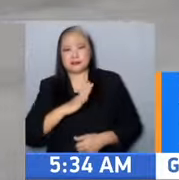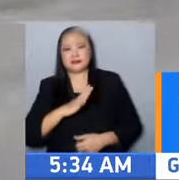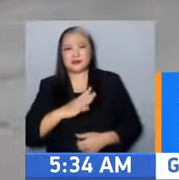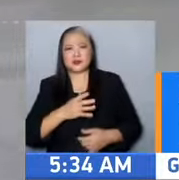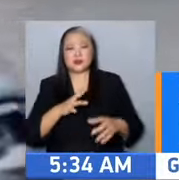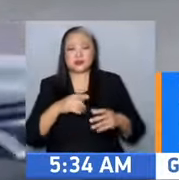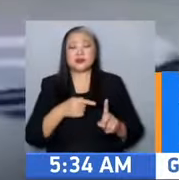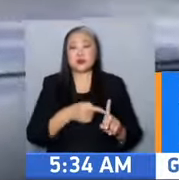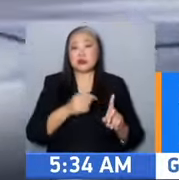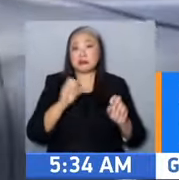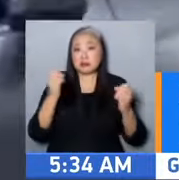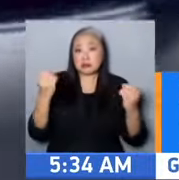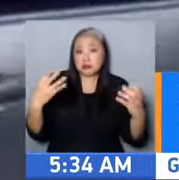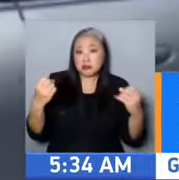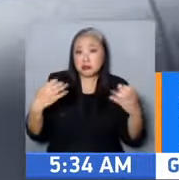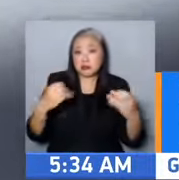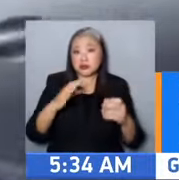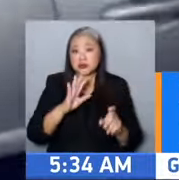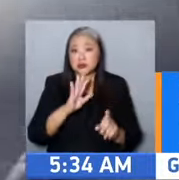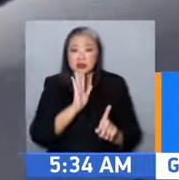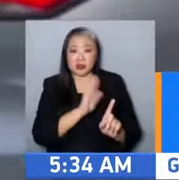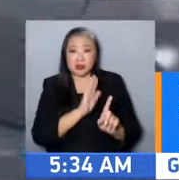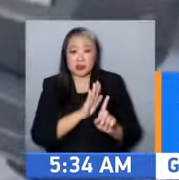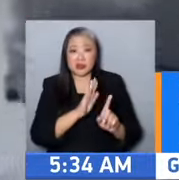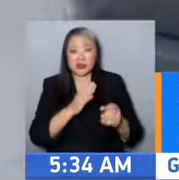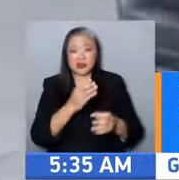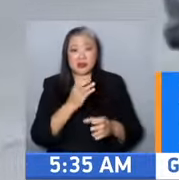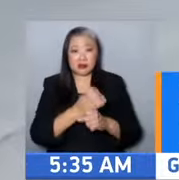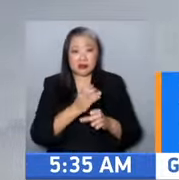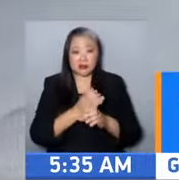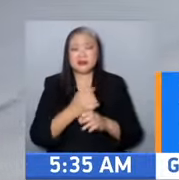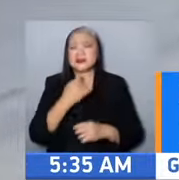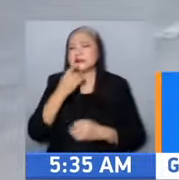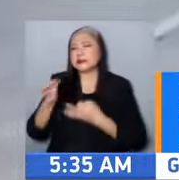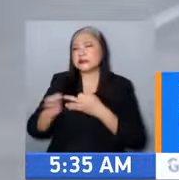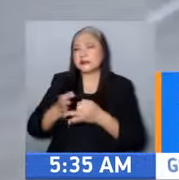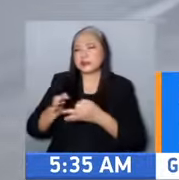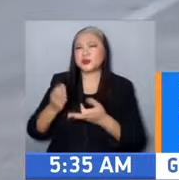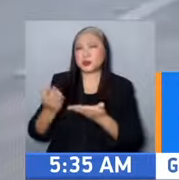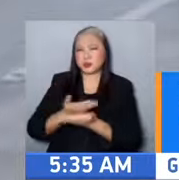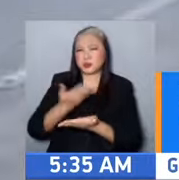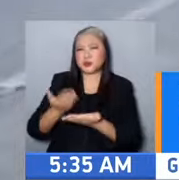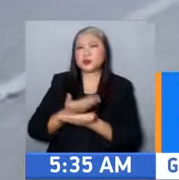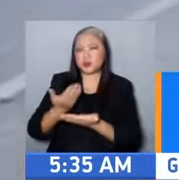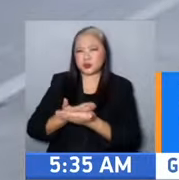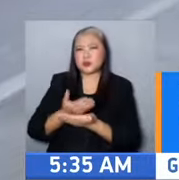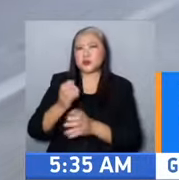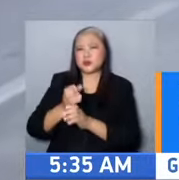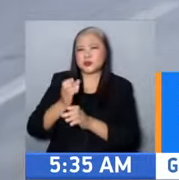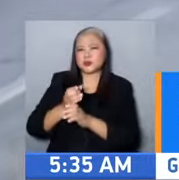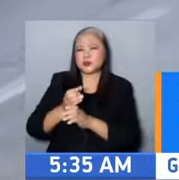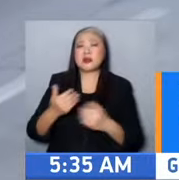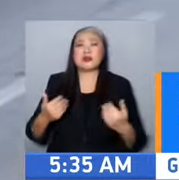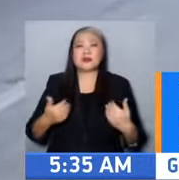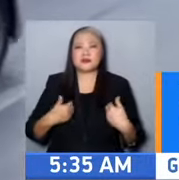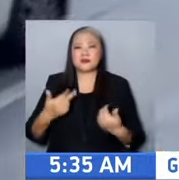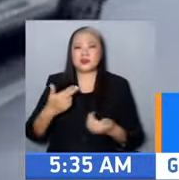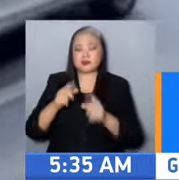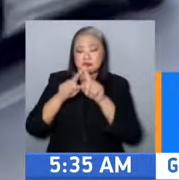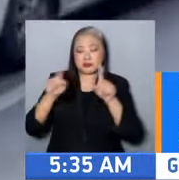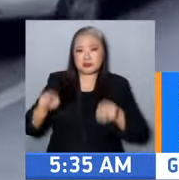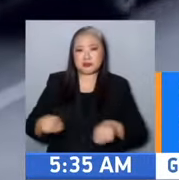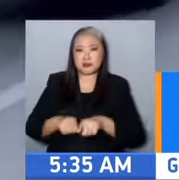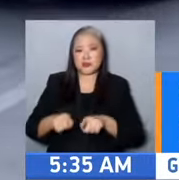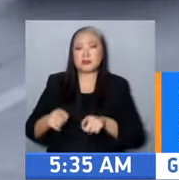ng dating governor na bago raw kasi ang kanyang sasakyan. May papeles daw ito pero hindi pa rehistrado. Sabi pa ni Singson, magbibigay raw